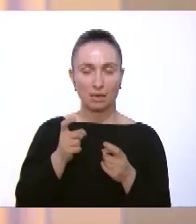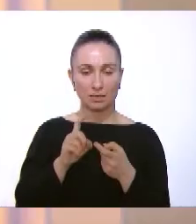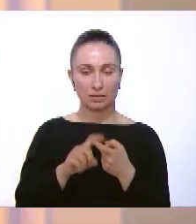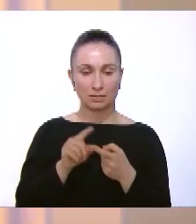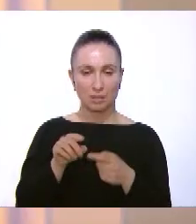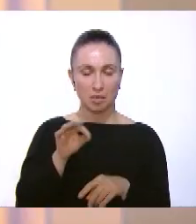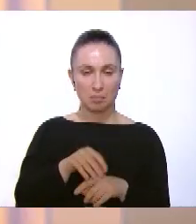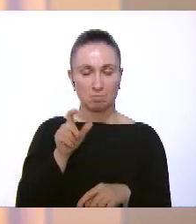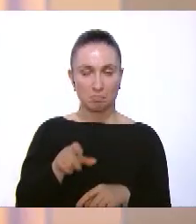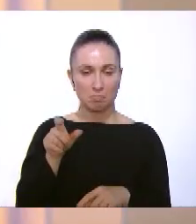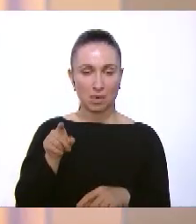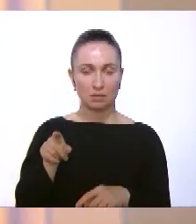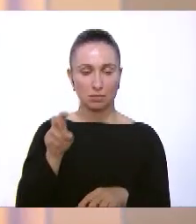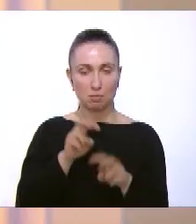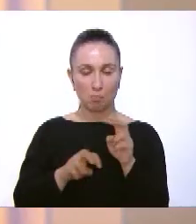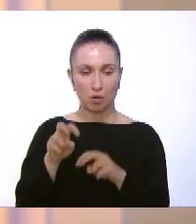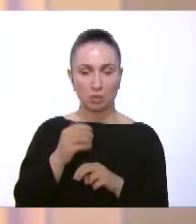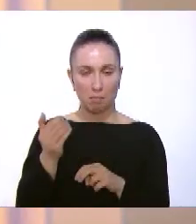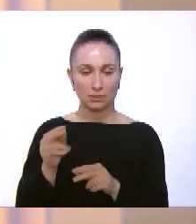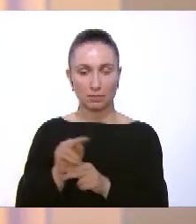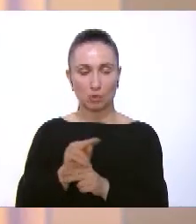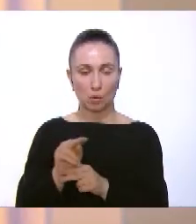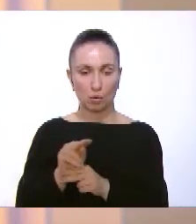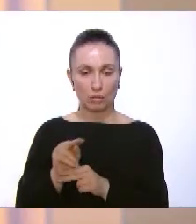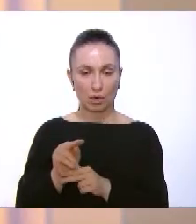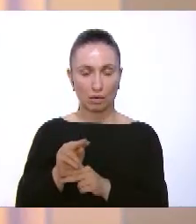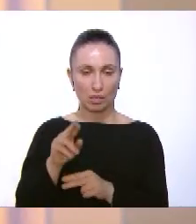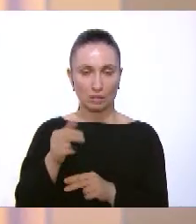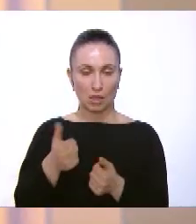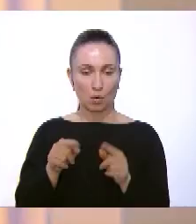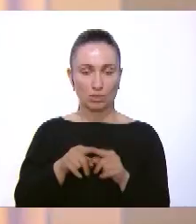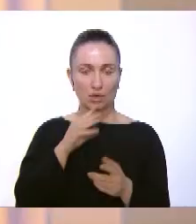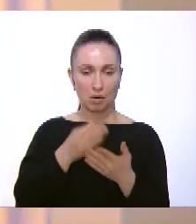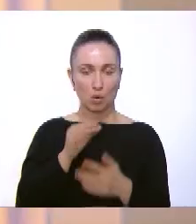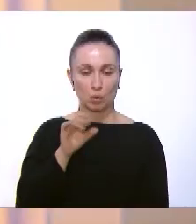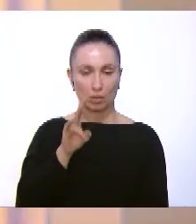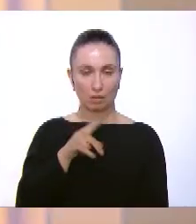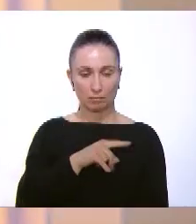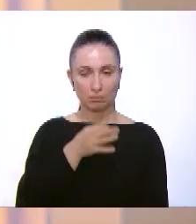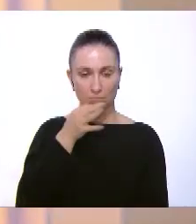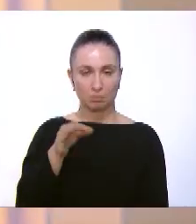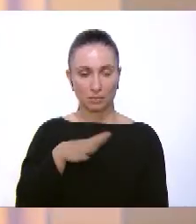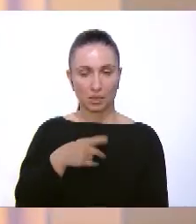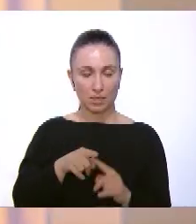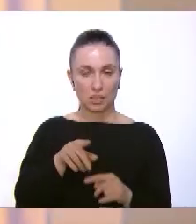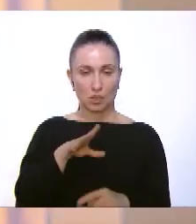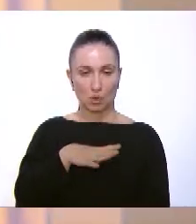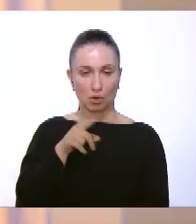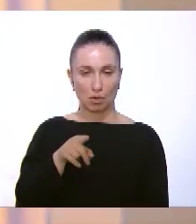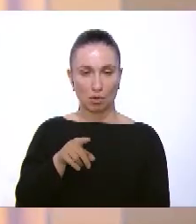გამომყოფი პაციენტების მოძიება და მათი მკურნალობა და როგორც ქალბატონმა რუსულდანმა ბრძანა, ეს იყო